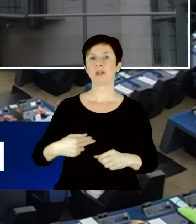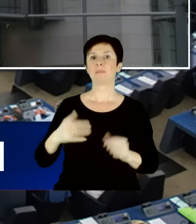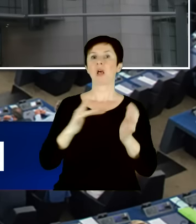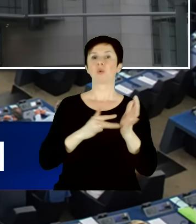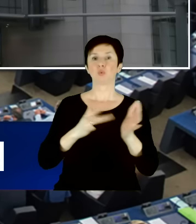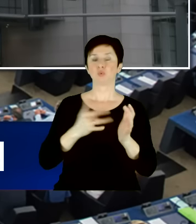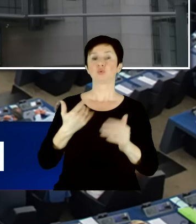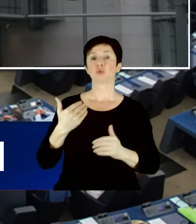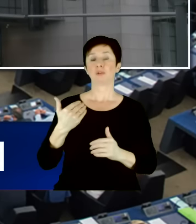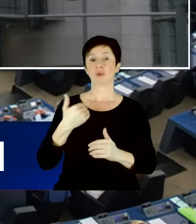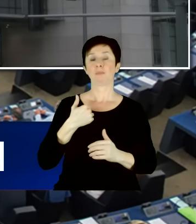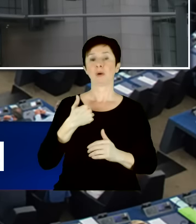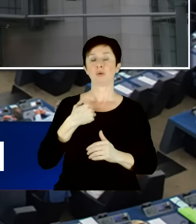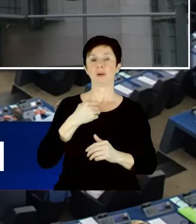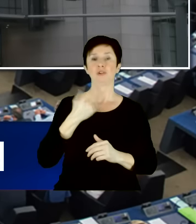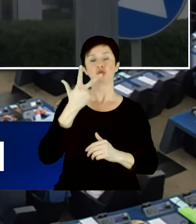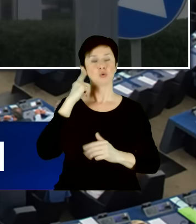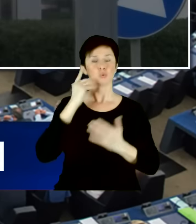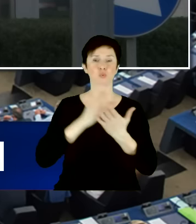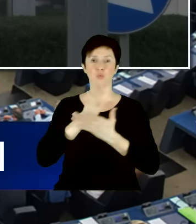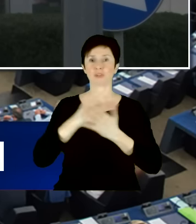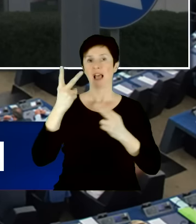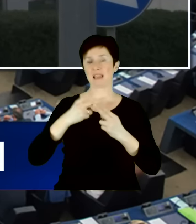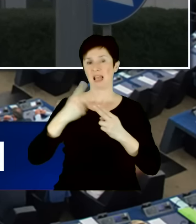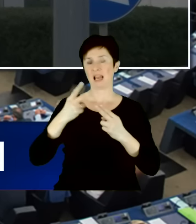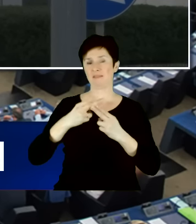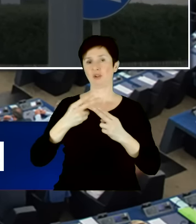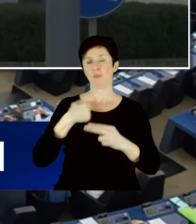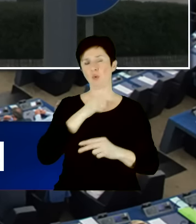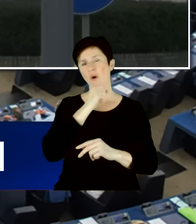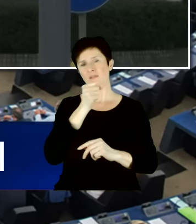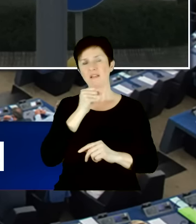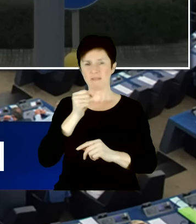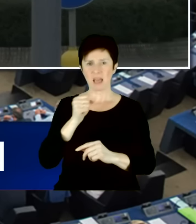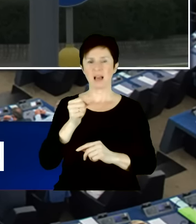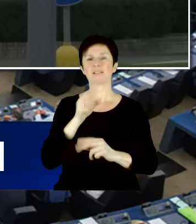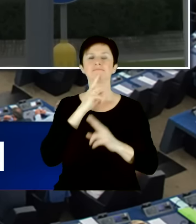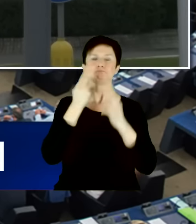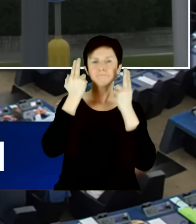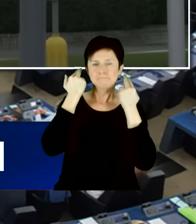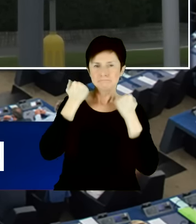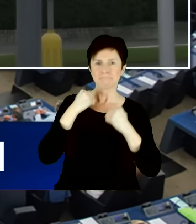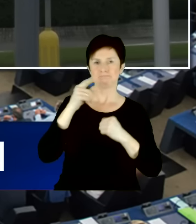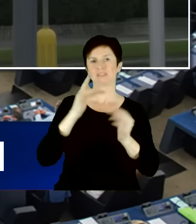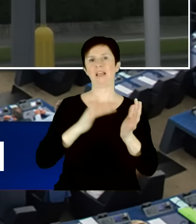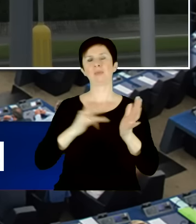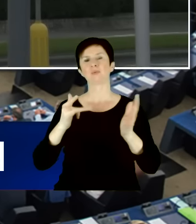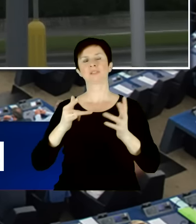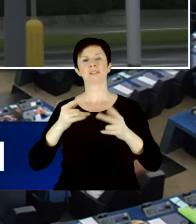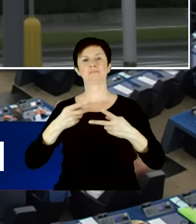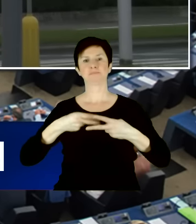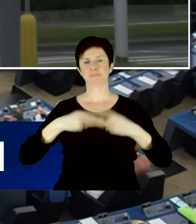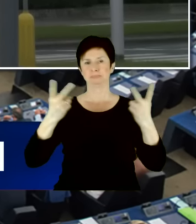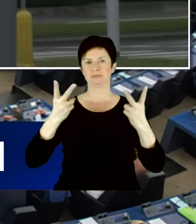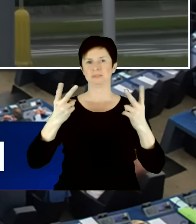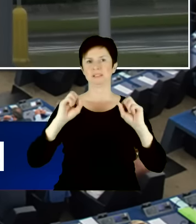którym trzy usłużne telewizje, no właściwie w różnym stopniu, ale płaszczą się przed nim, on wypuszcza spot przeciwko